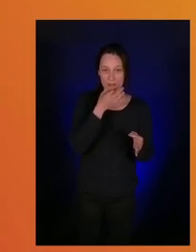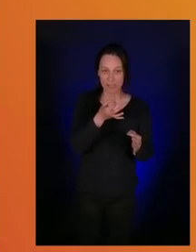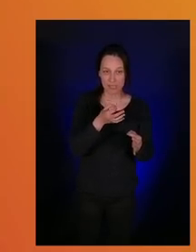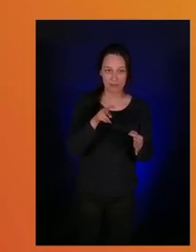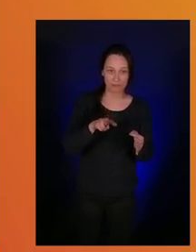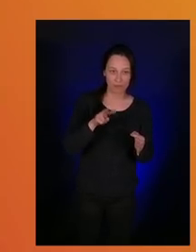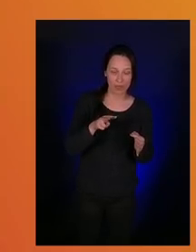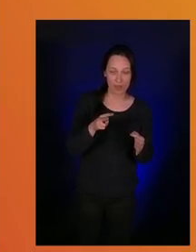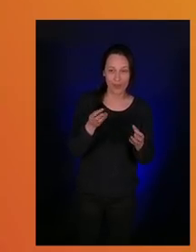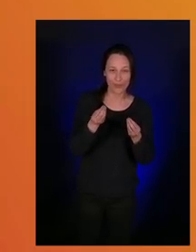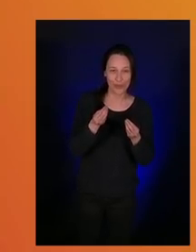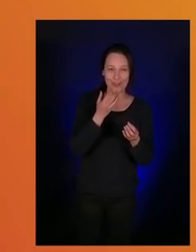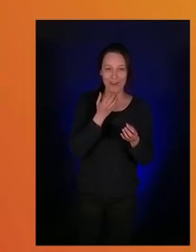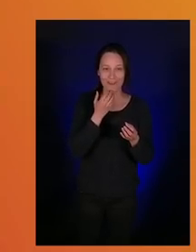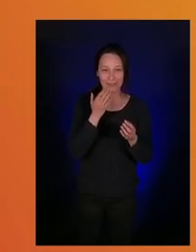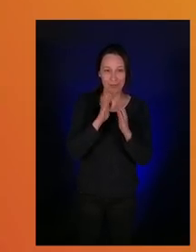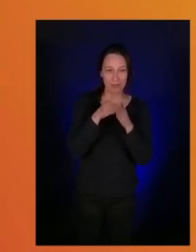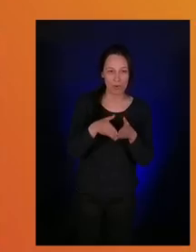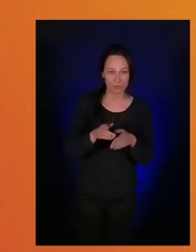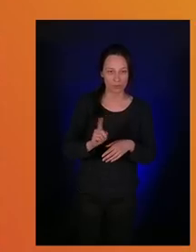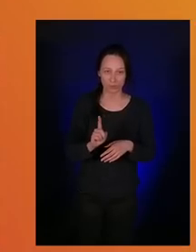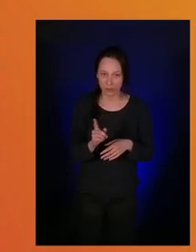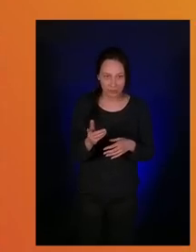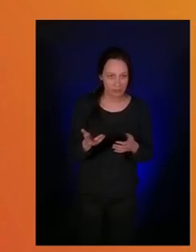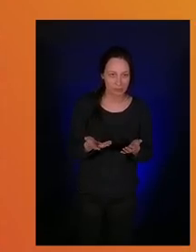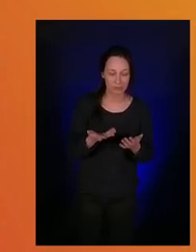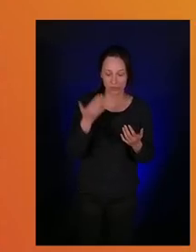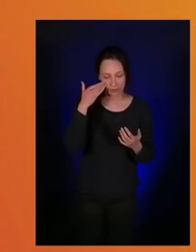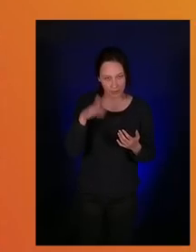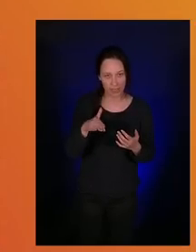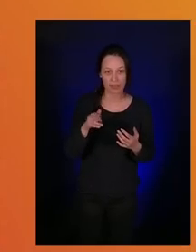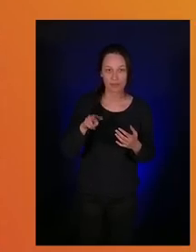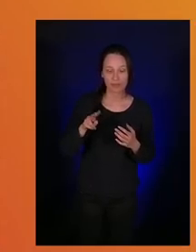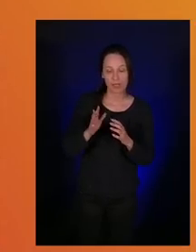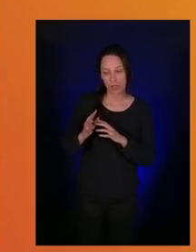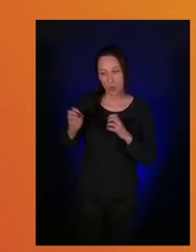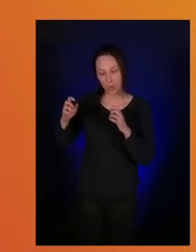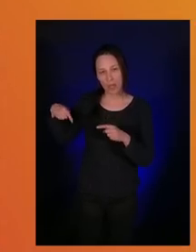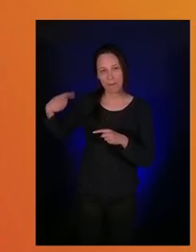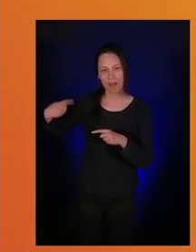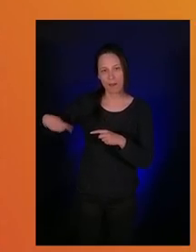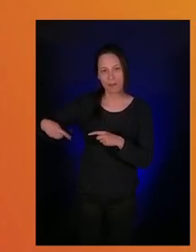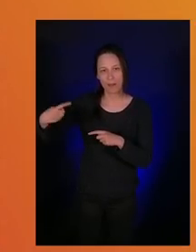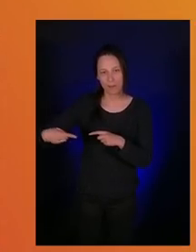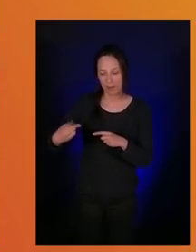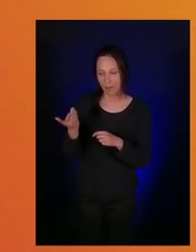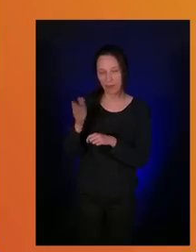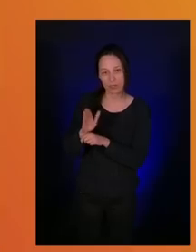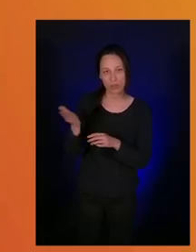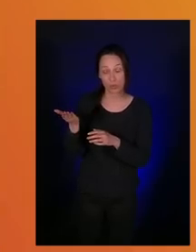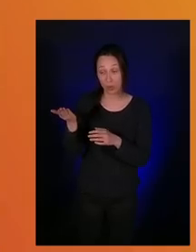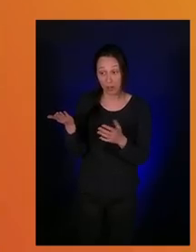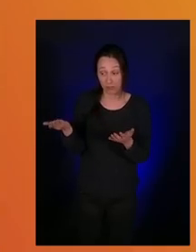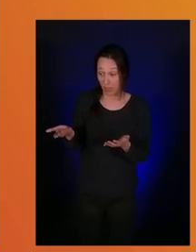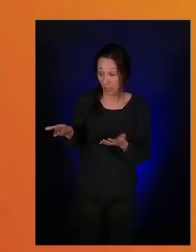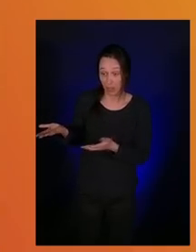pas attrayant. Effectivement, l'habitude qui est faite à chaque congrès, c'est de présenter des documents dans le peuple préparatoire au congrès, tels